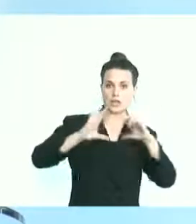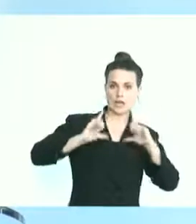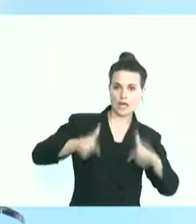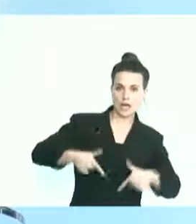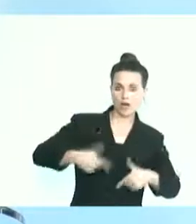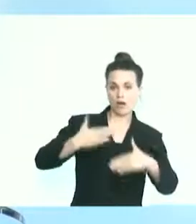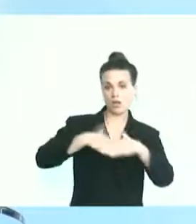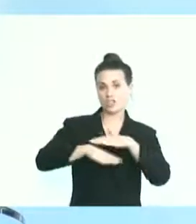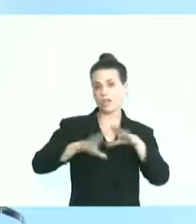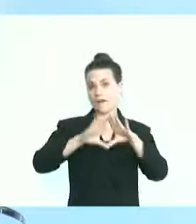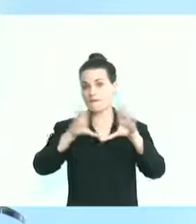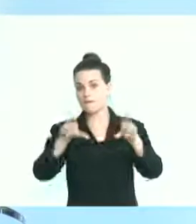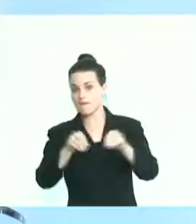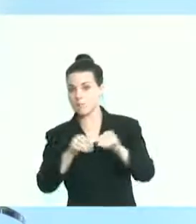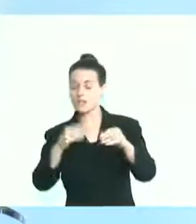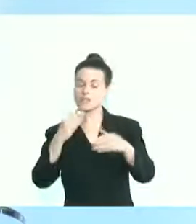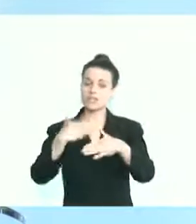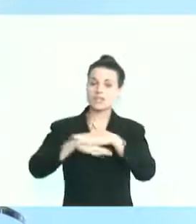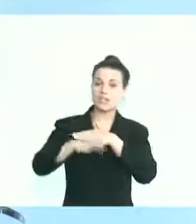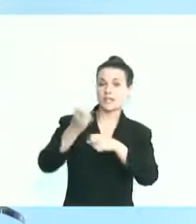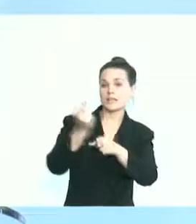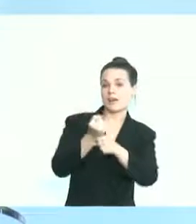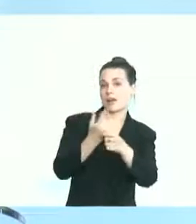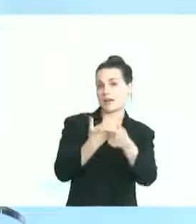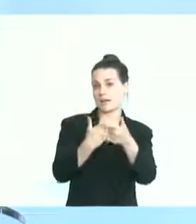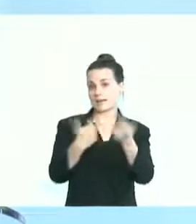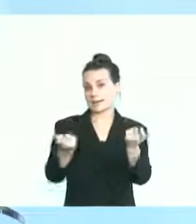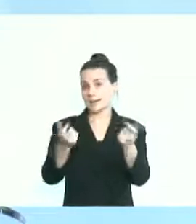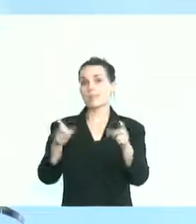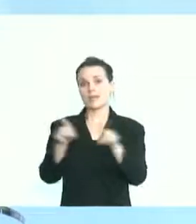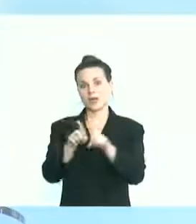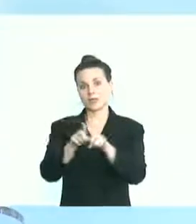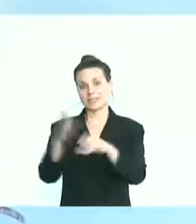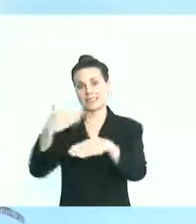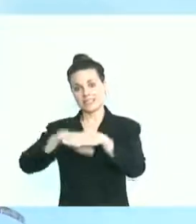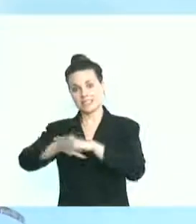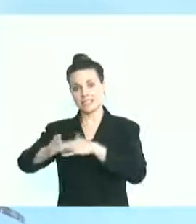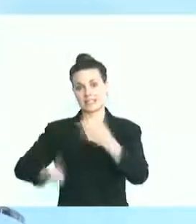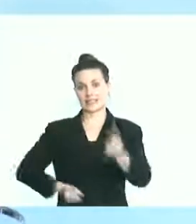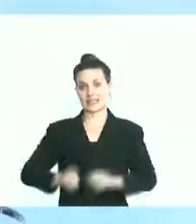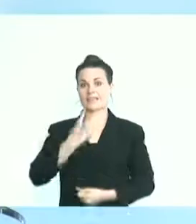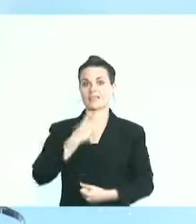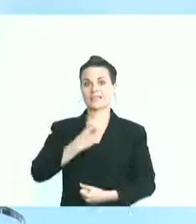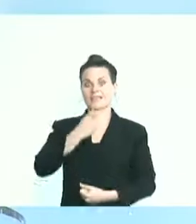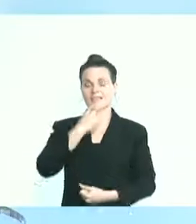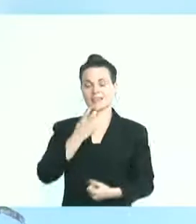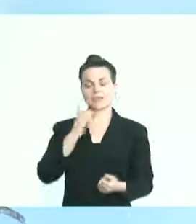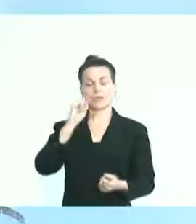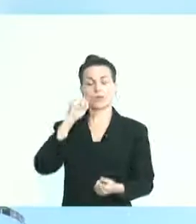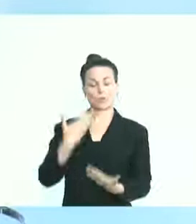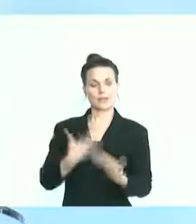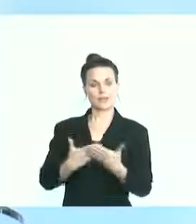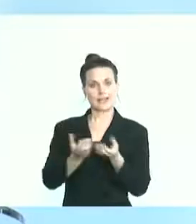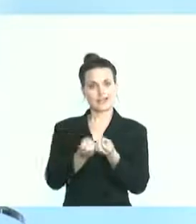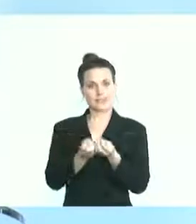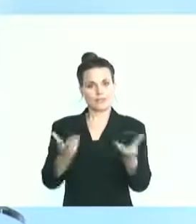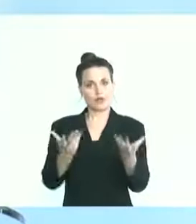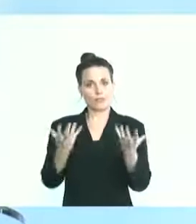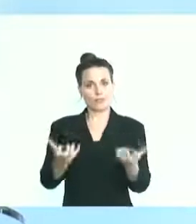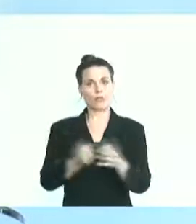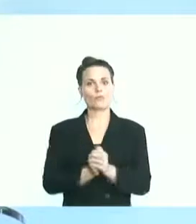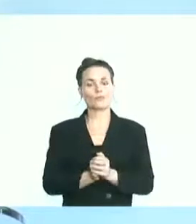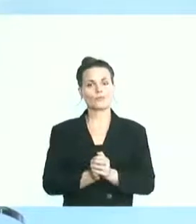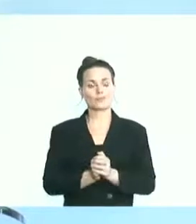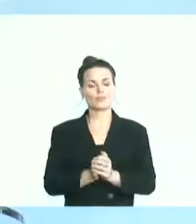de service civique. Et c'est ce que nous souhaitons et c'est ce que nous avons voulu développer. C'est pour ça que les témoignages, et le premier d'entre eux, celui